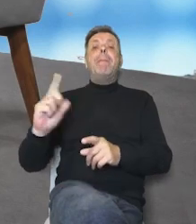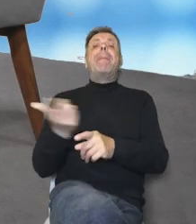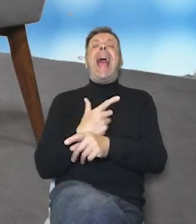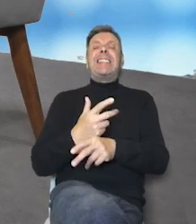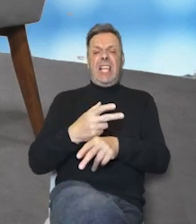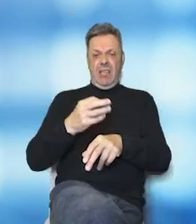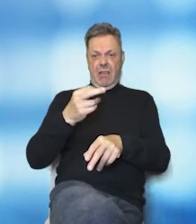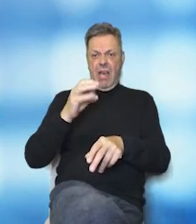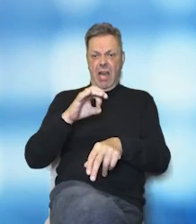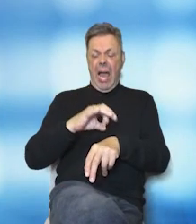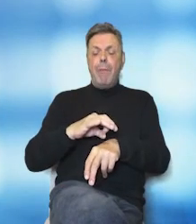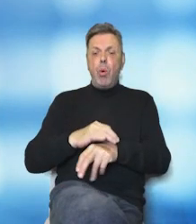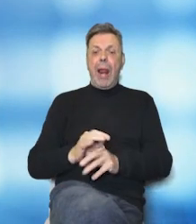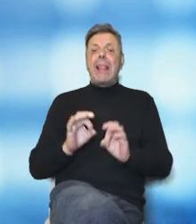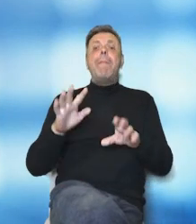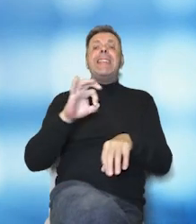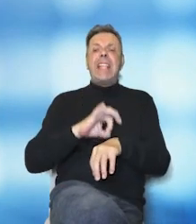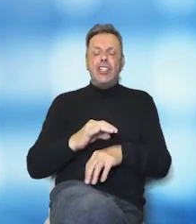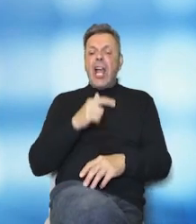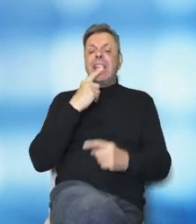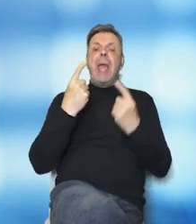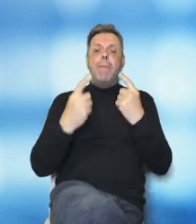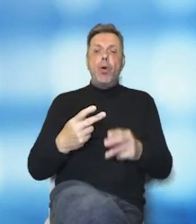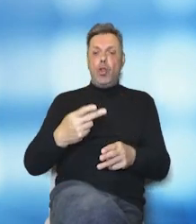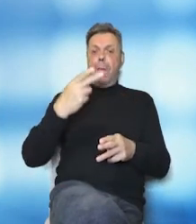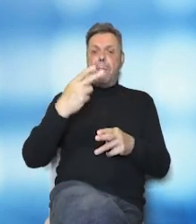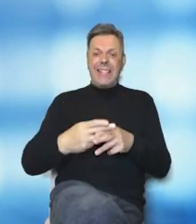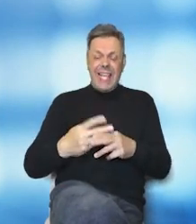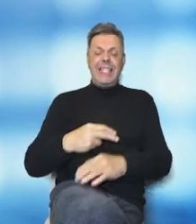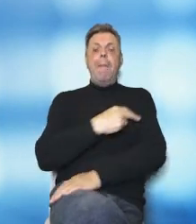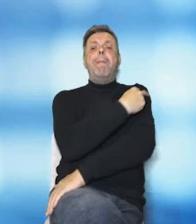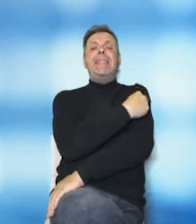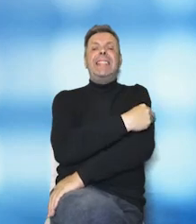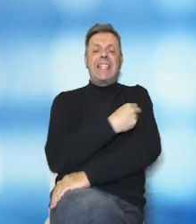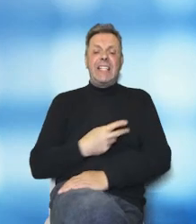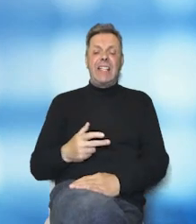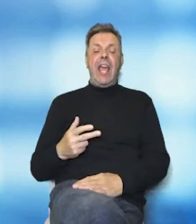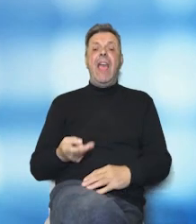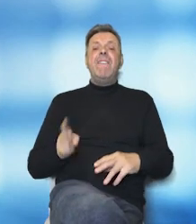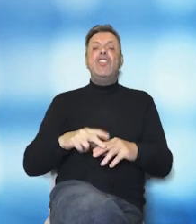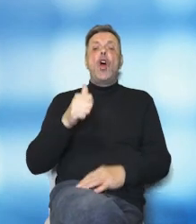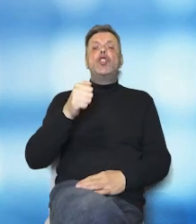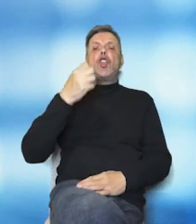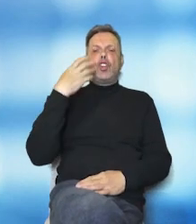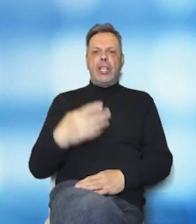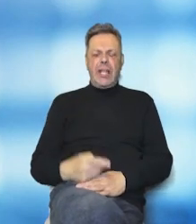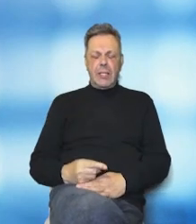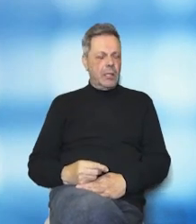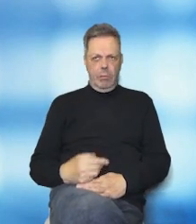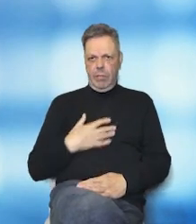znači bez liječnika, a u kojima postoje i pacijenti i medicinske sestre, više od 140.